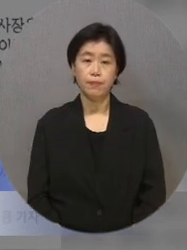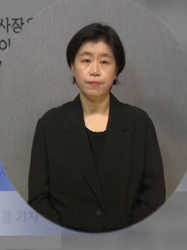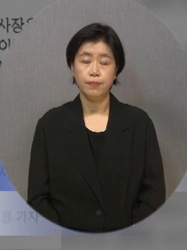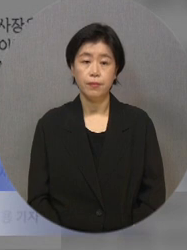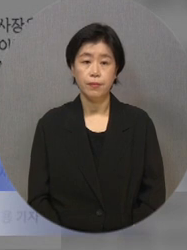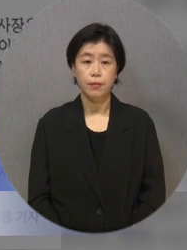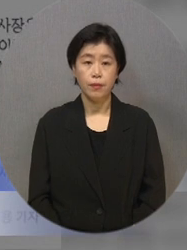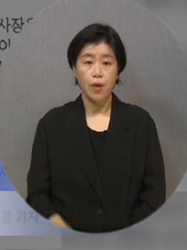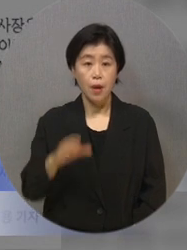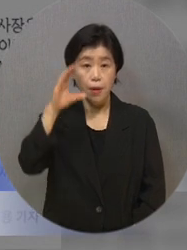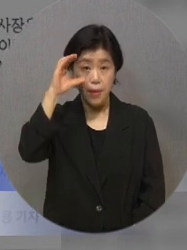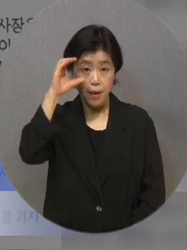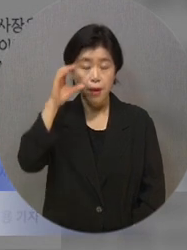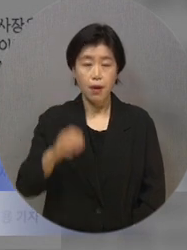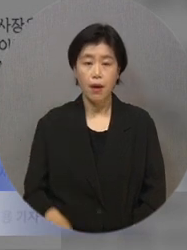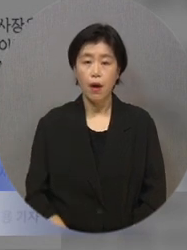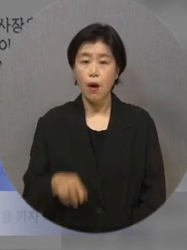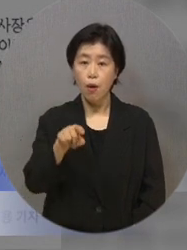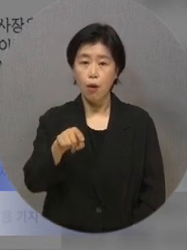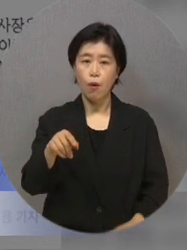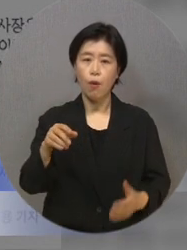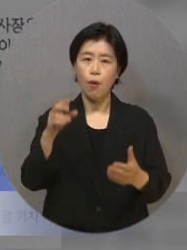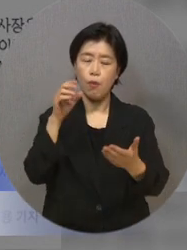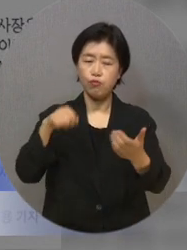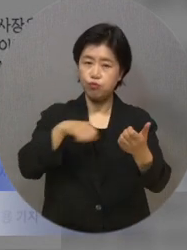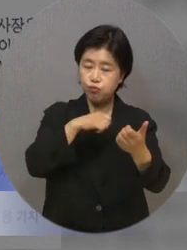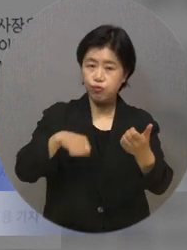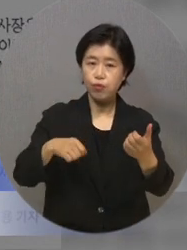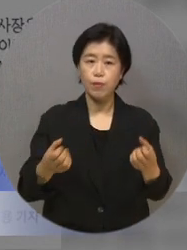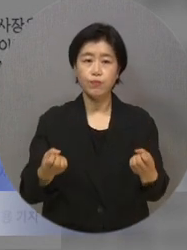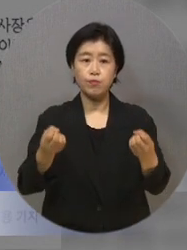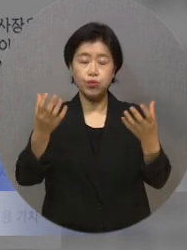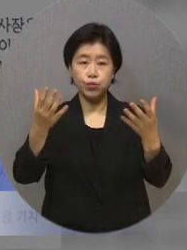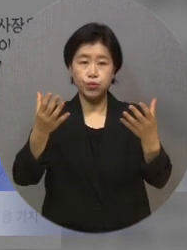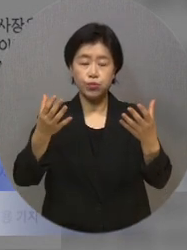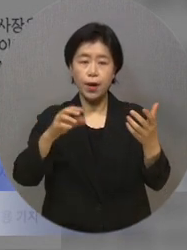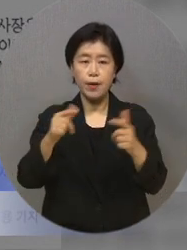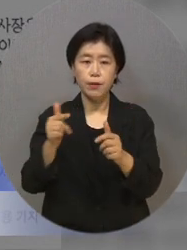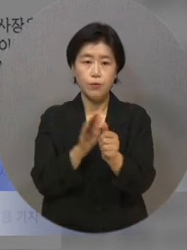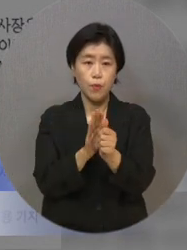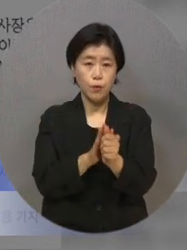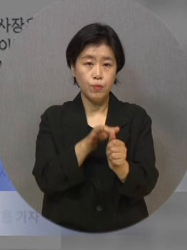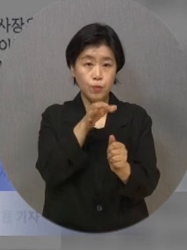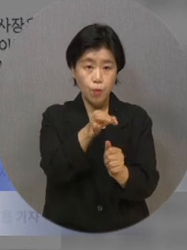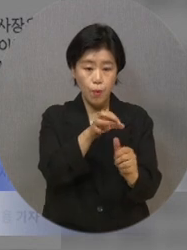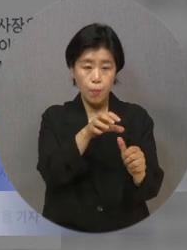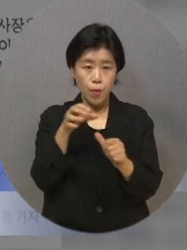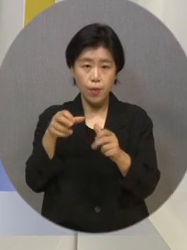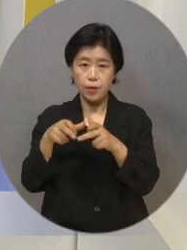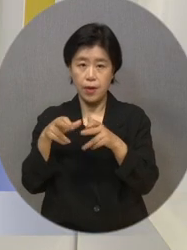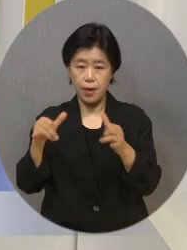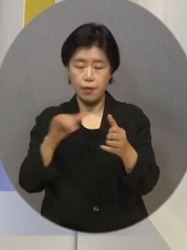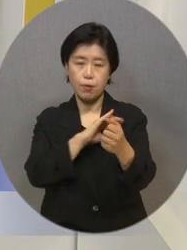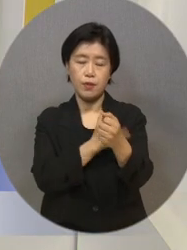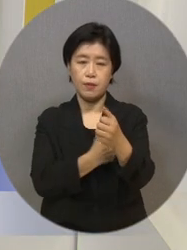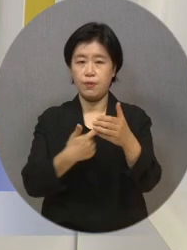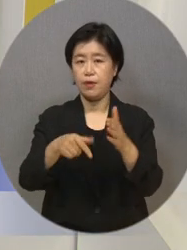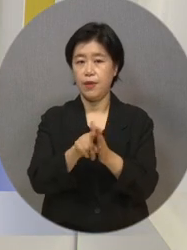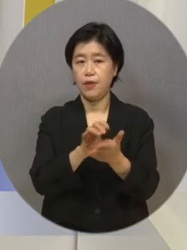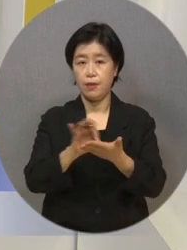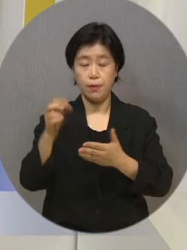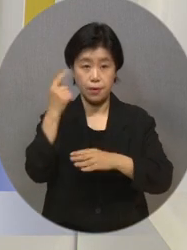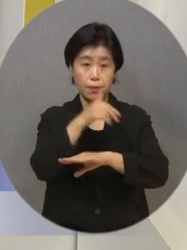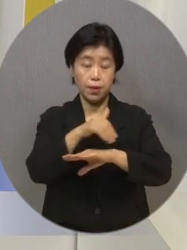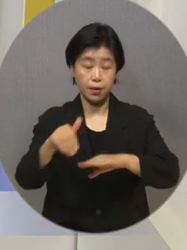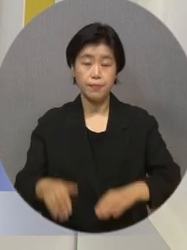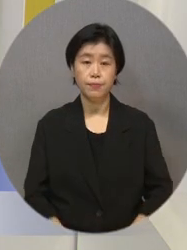밀알복지자는 이번 콘서트의 후원금으로 장애인 권익기금을 조성할 예정이라고 합니다 다음 소식입니다